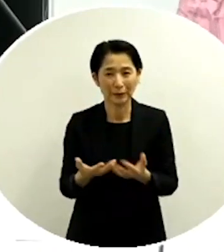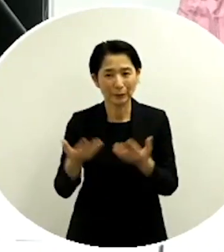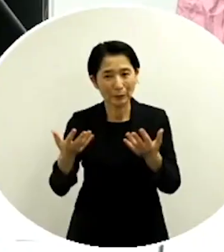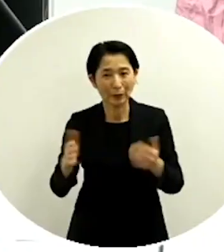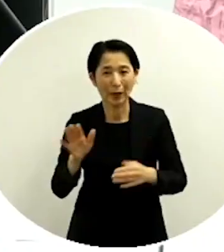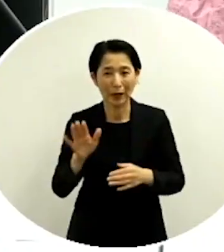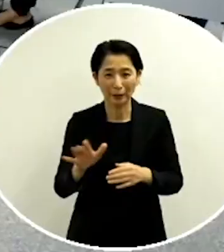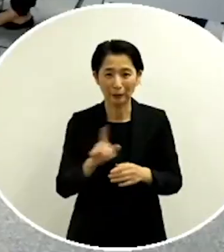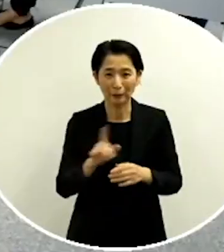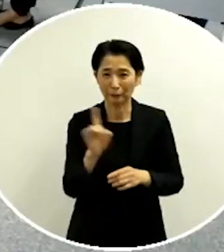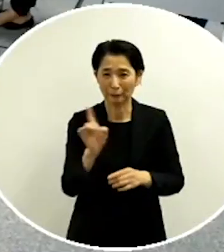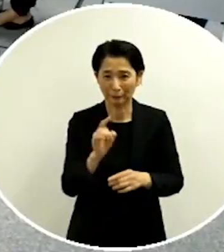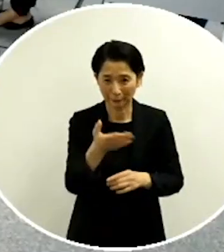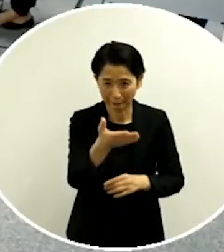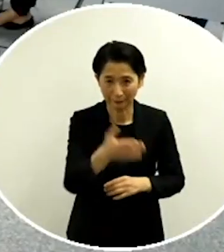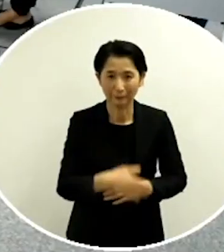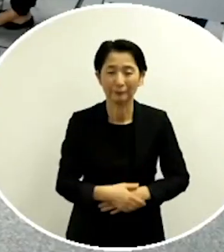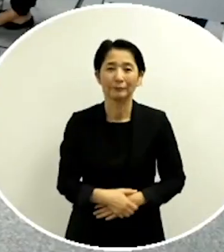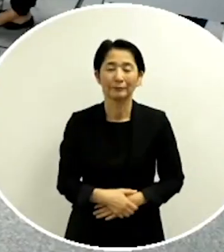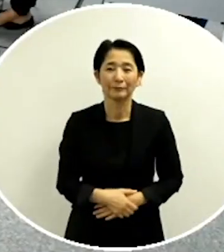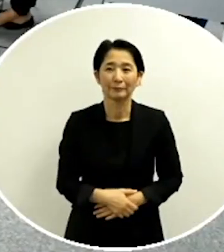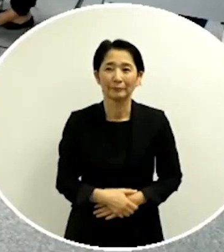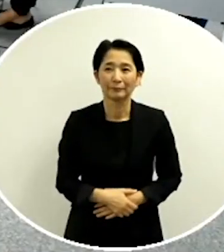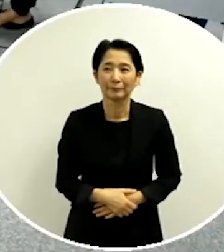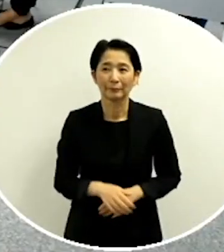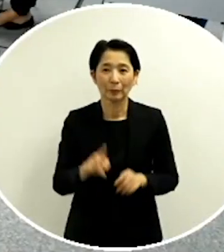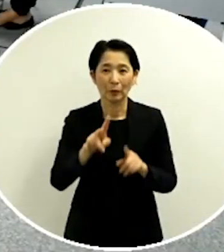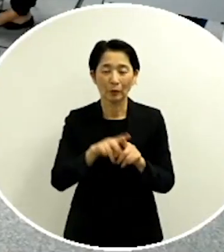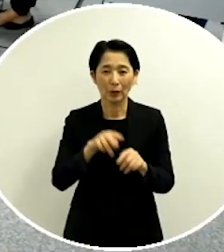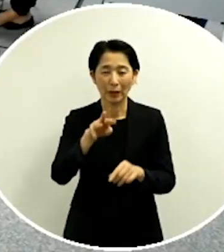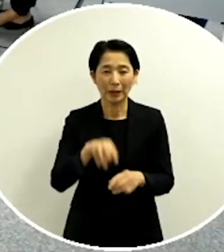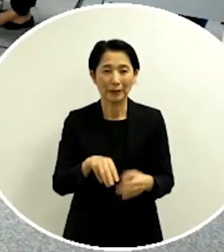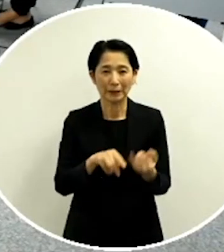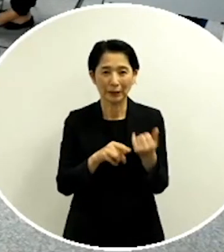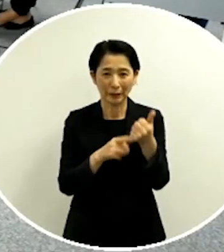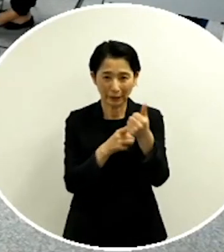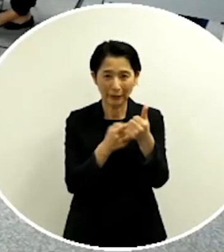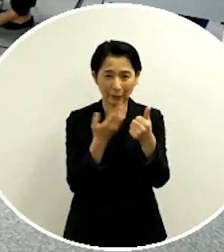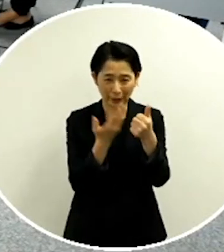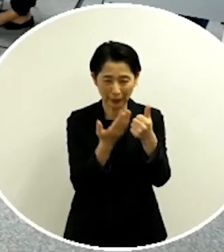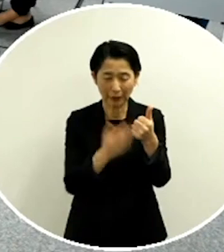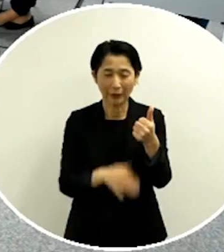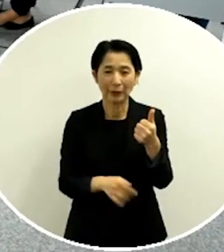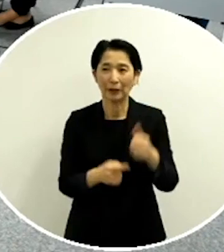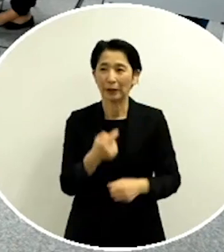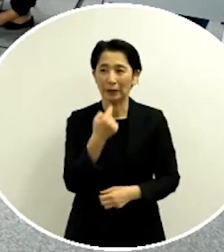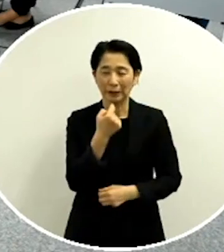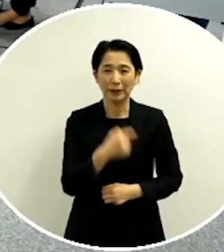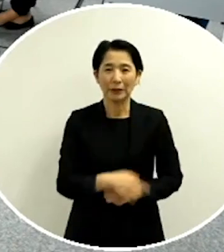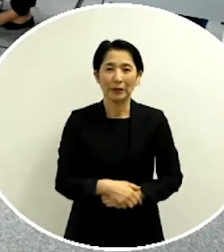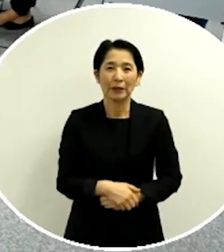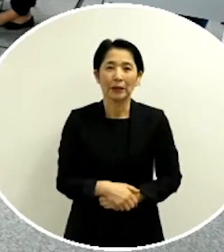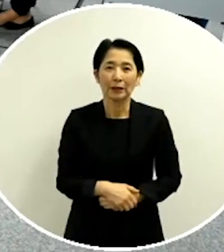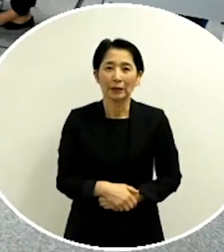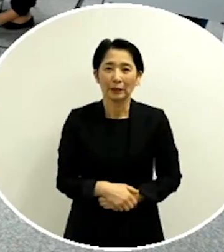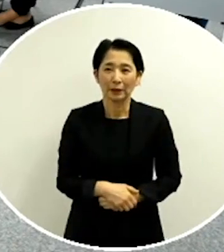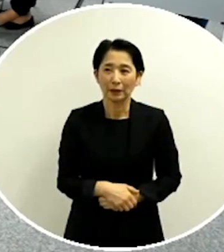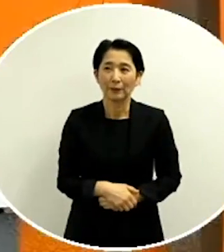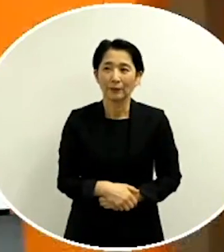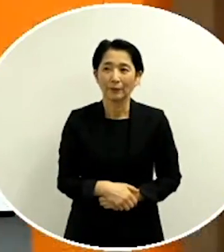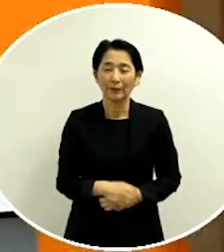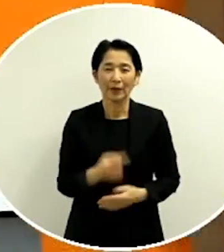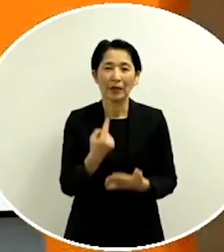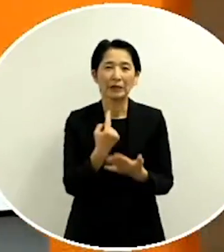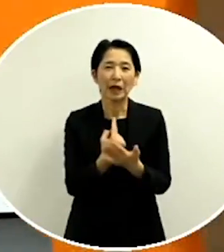かよろしくお願い致します入ってはこれはをが午後からお願いいたします私あの経由の中で